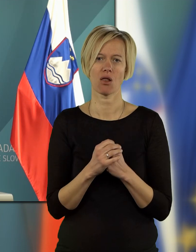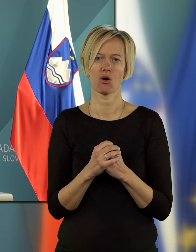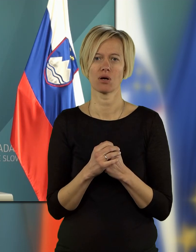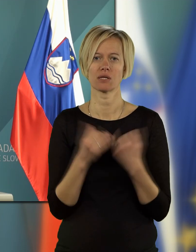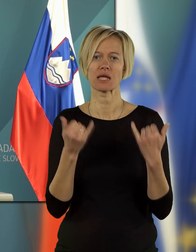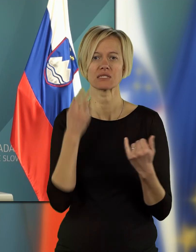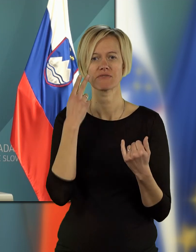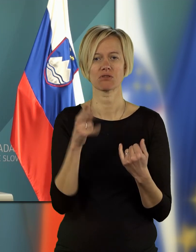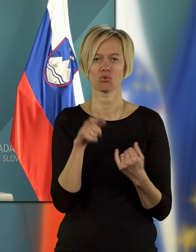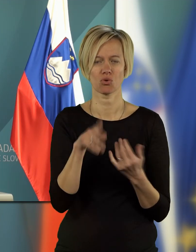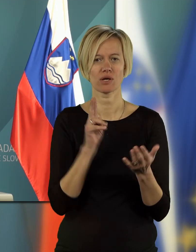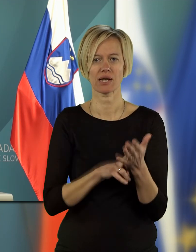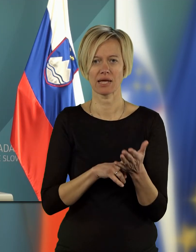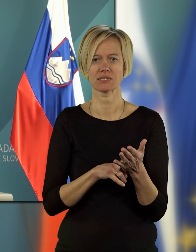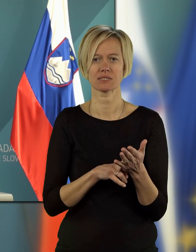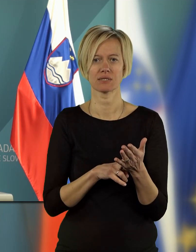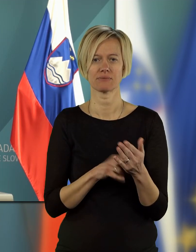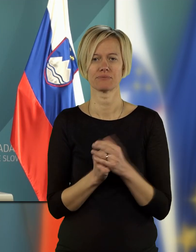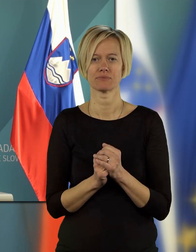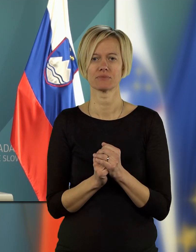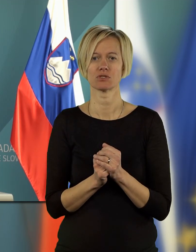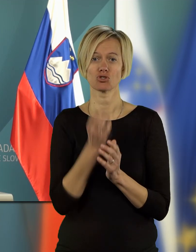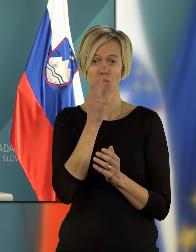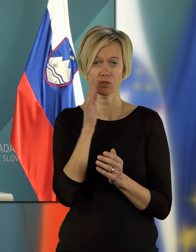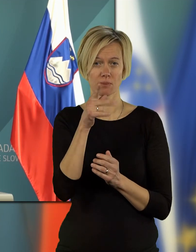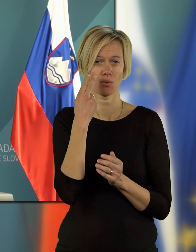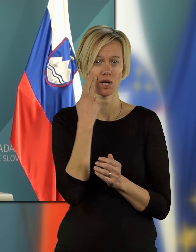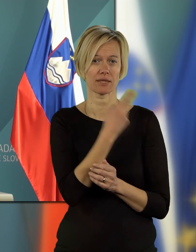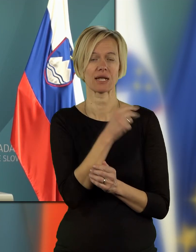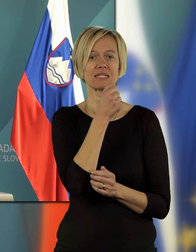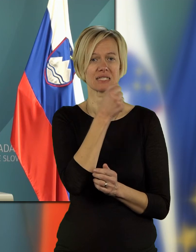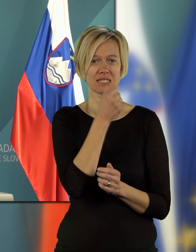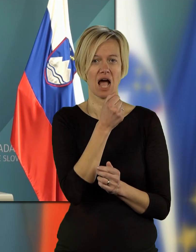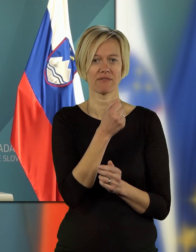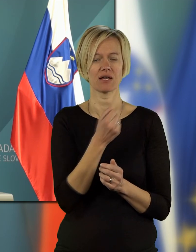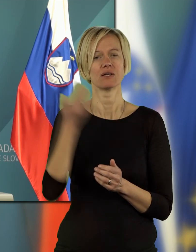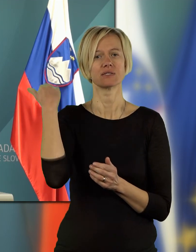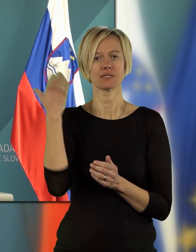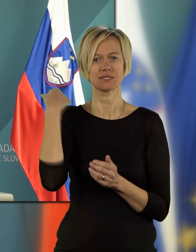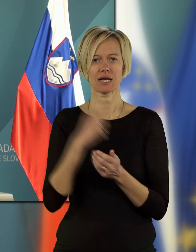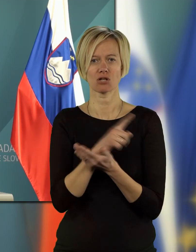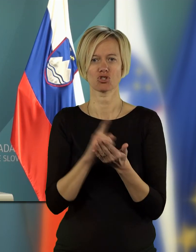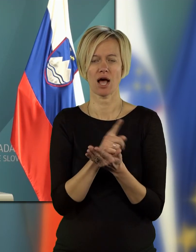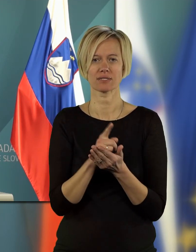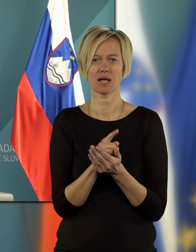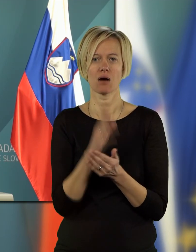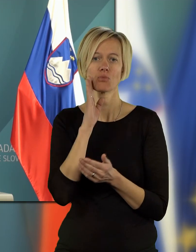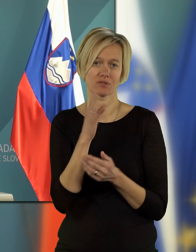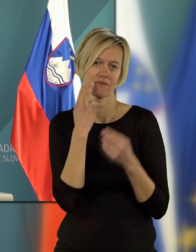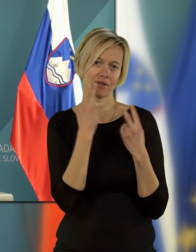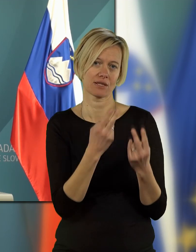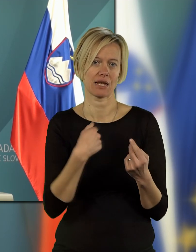kasneje maščevalo. In danes vidimo, da je res temu tako. Če boste pogledali tiste izjave iz tistega